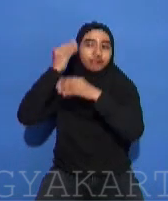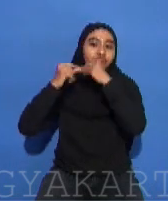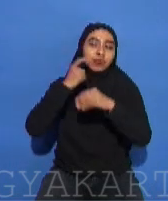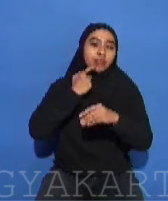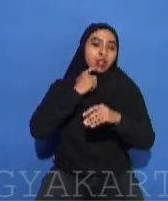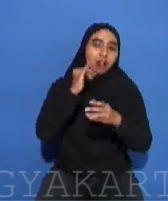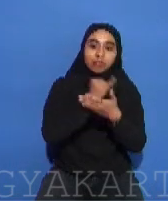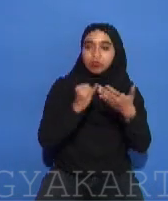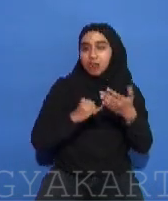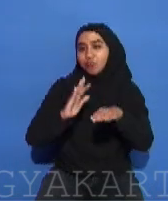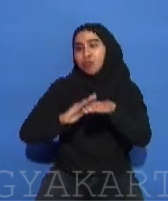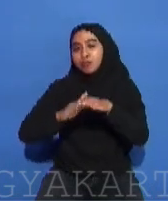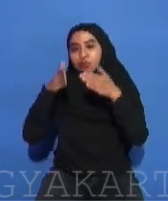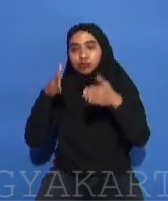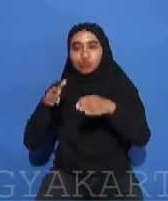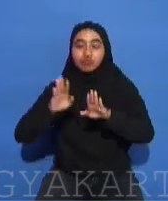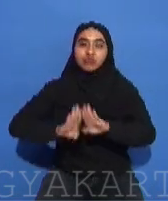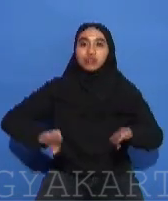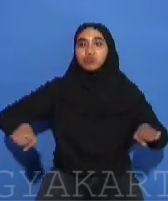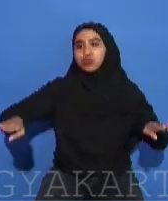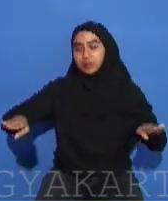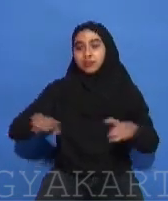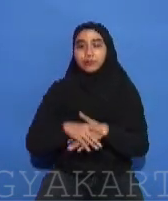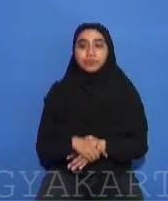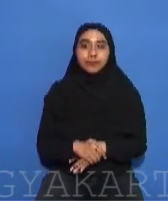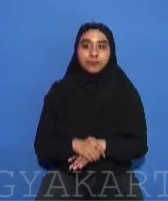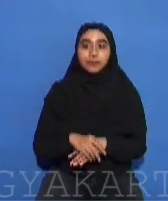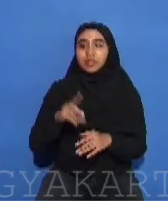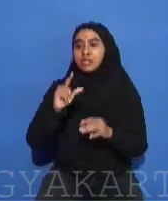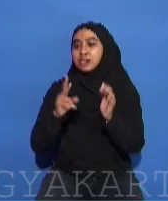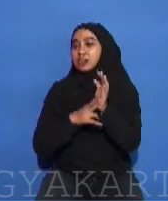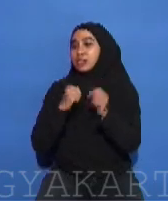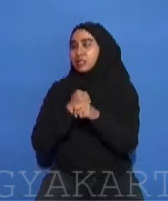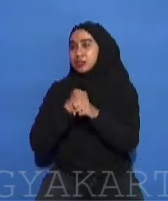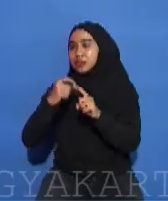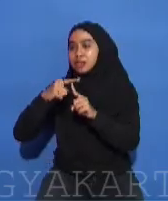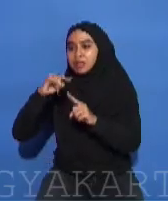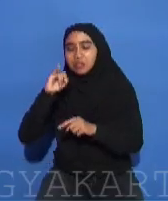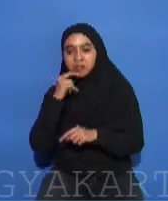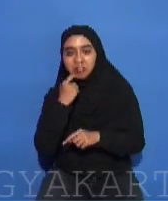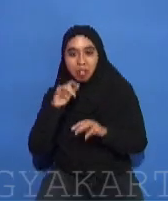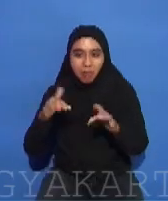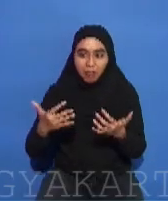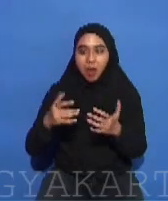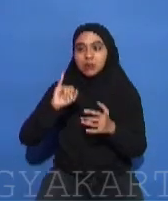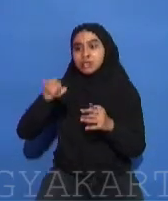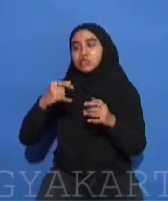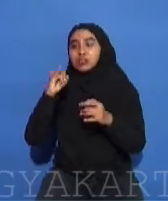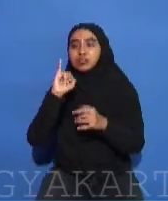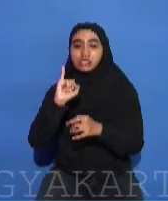siswa. Menggah lakon ingkang kababar ing gelar ringgit inggih menika Aji Narantoko. Acara wonten ing dinten